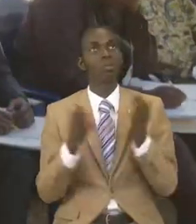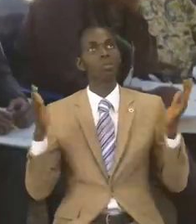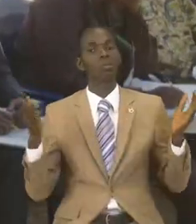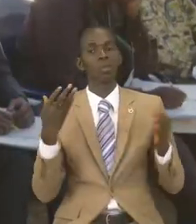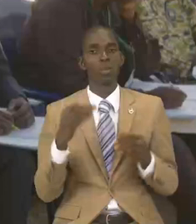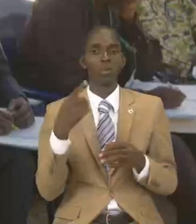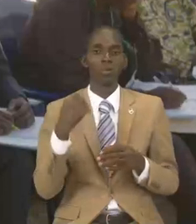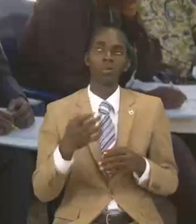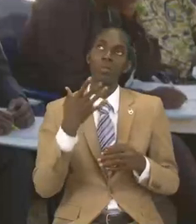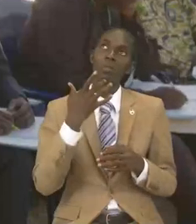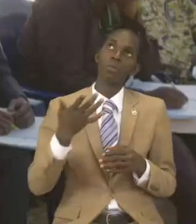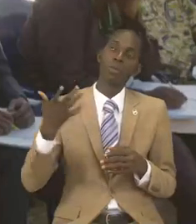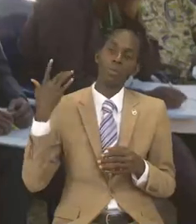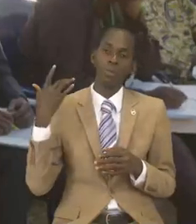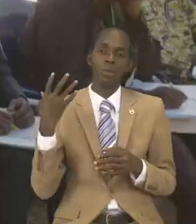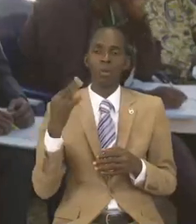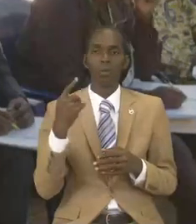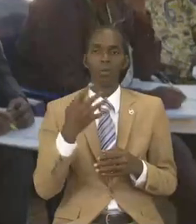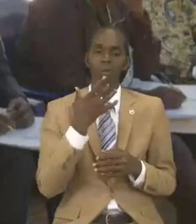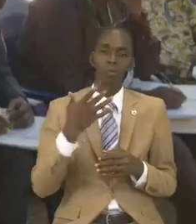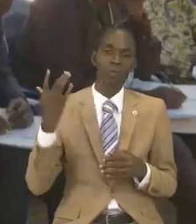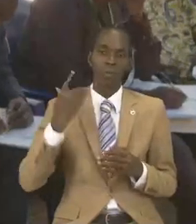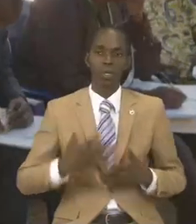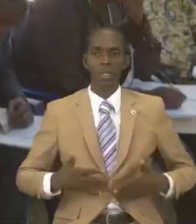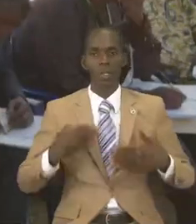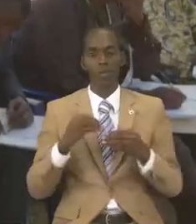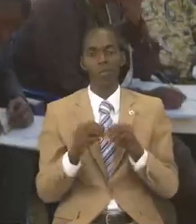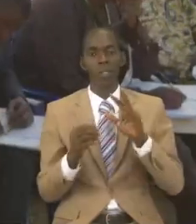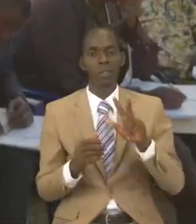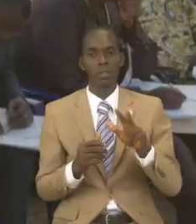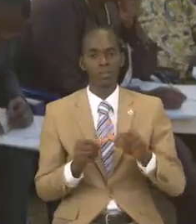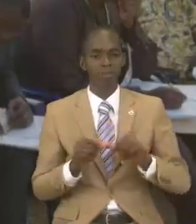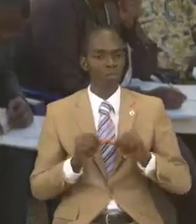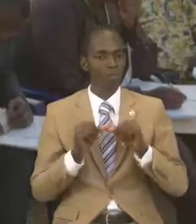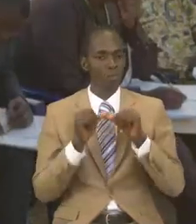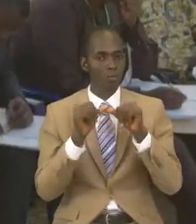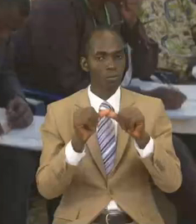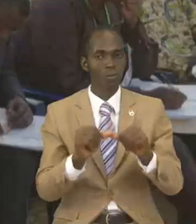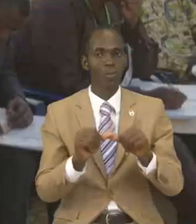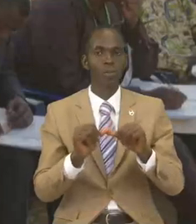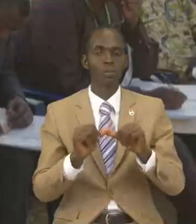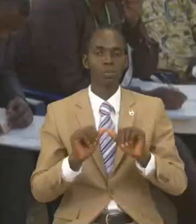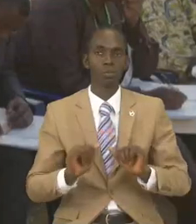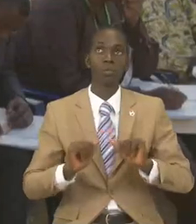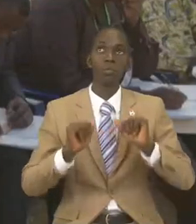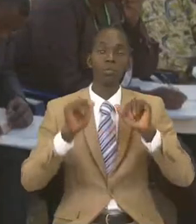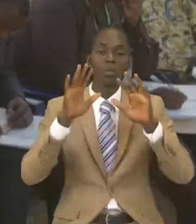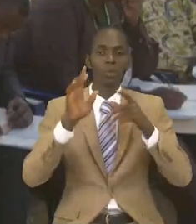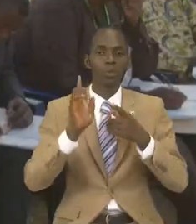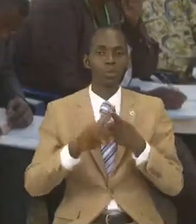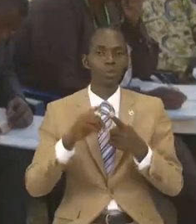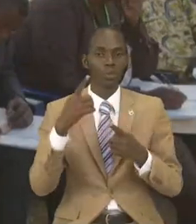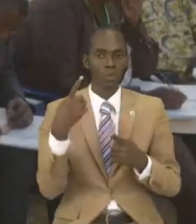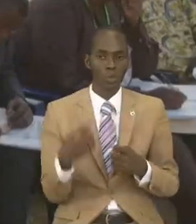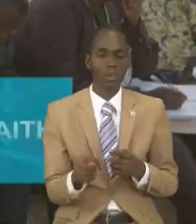de l'ancienne vie. Troisième élément, la consécration perpétuelle à la vie de